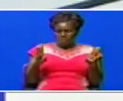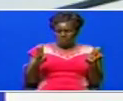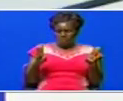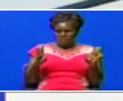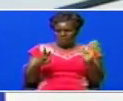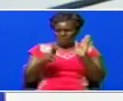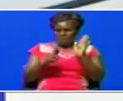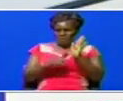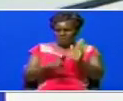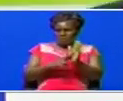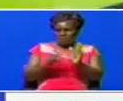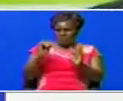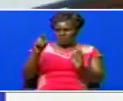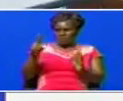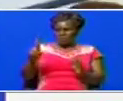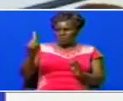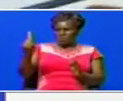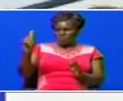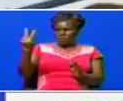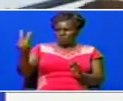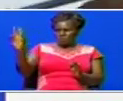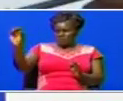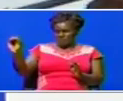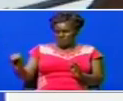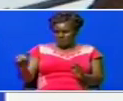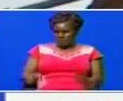1,944, representing 0.12%.